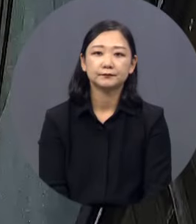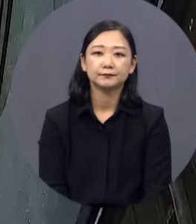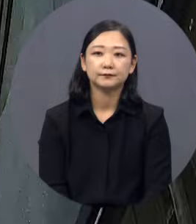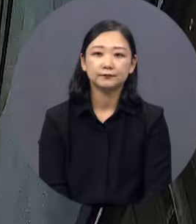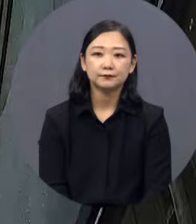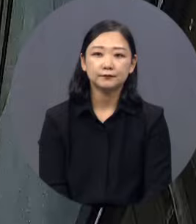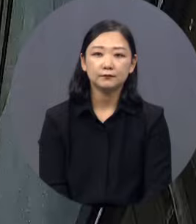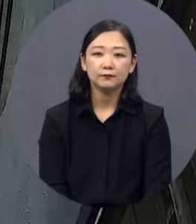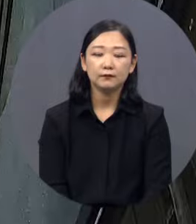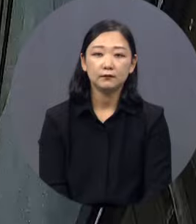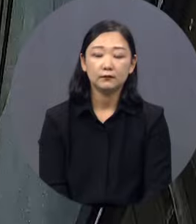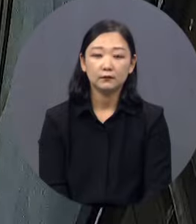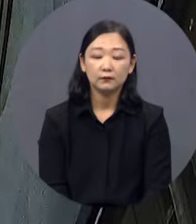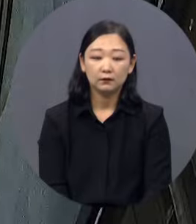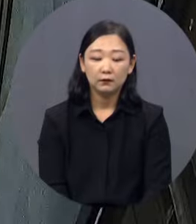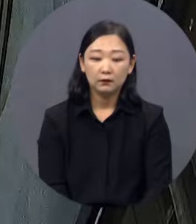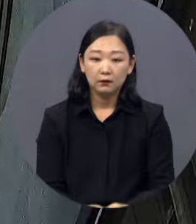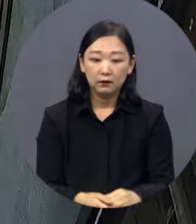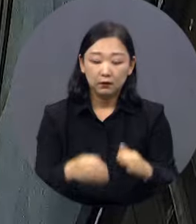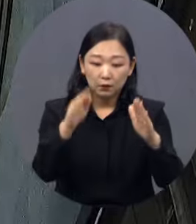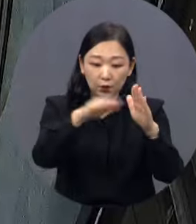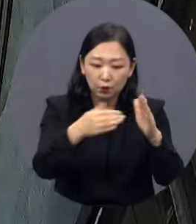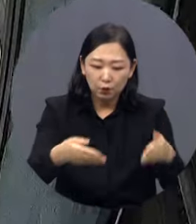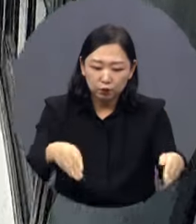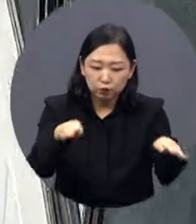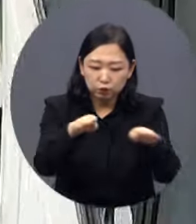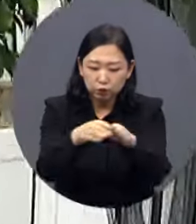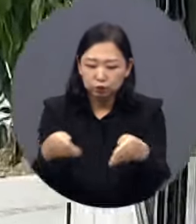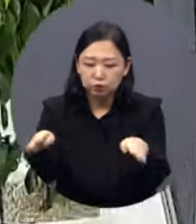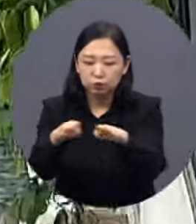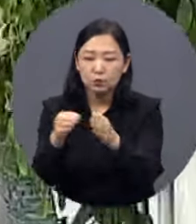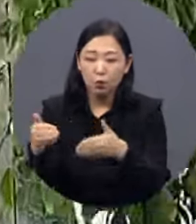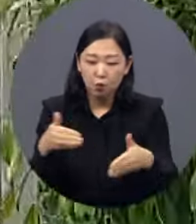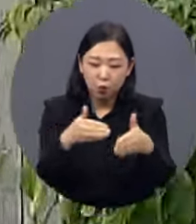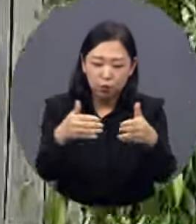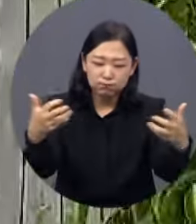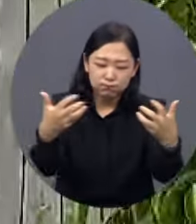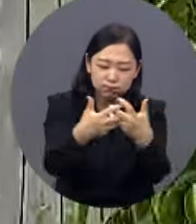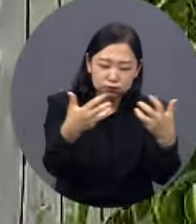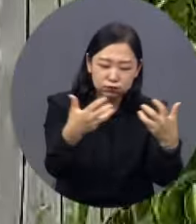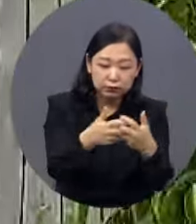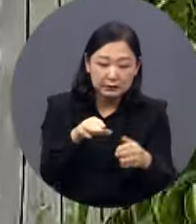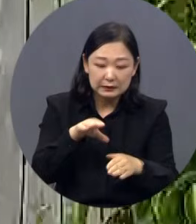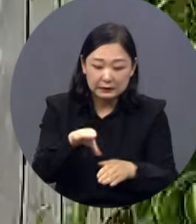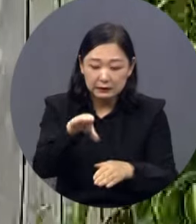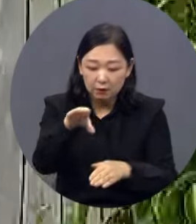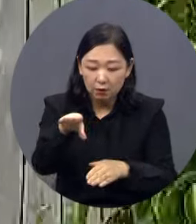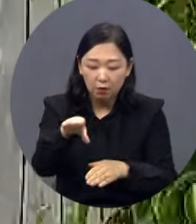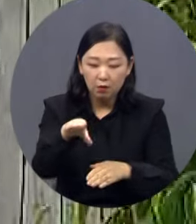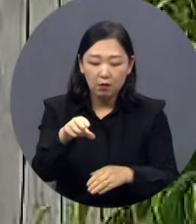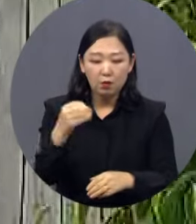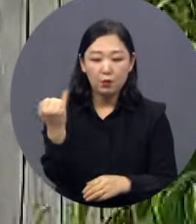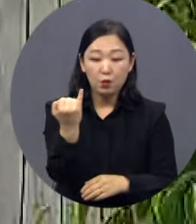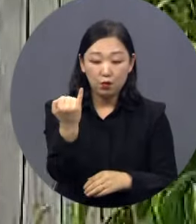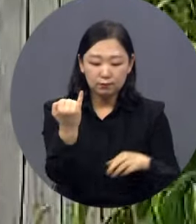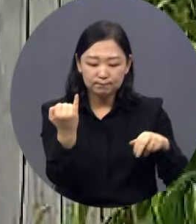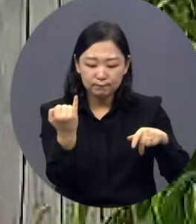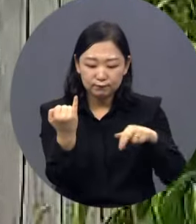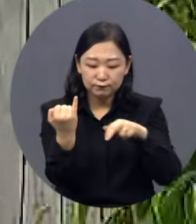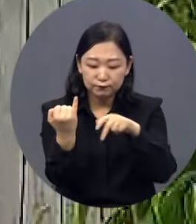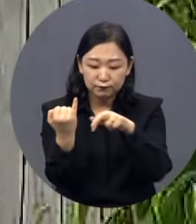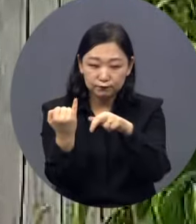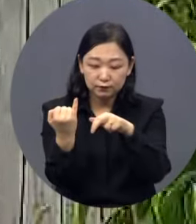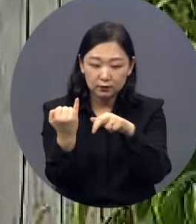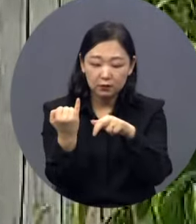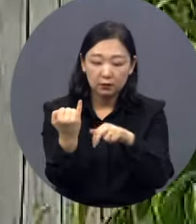기자입니다 관공서가 밀집한 도심 이면도로 빼곡히 주차된 차량 사이로 한 여성이 걸어갑니다